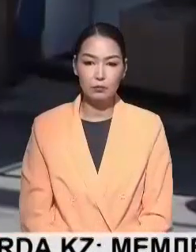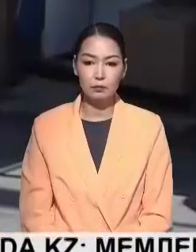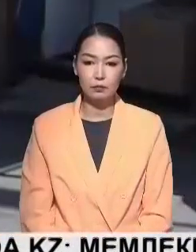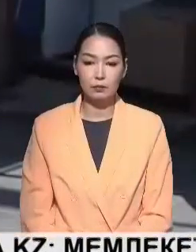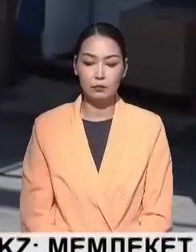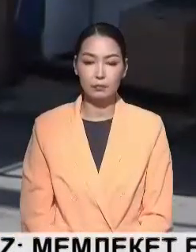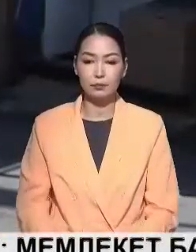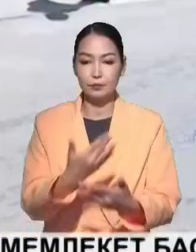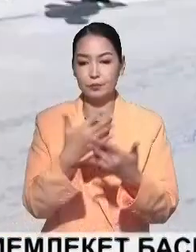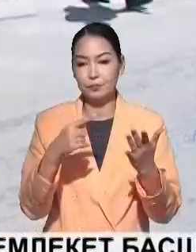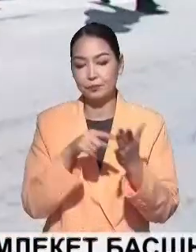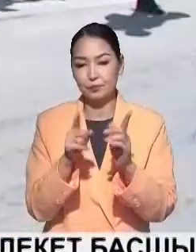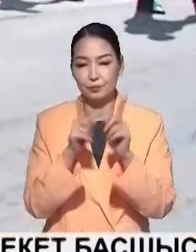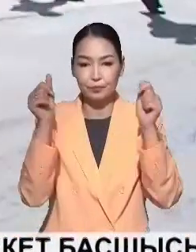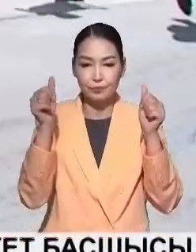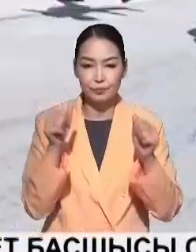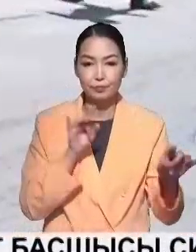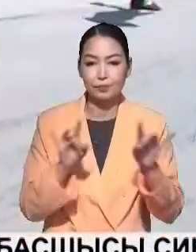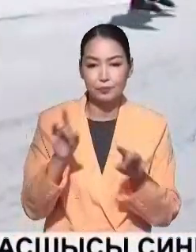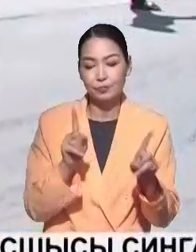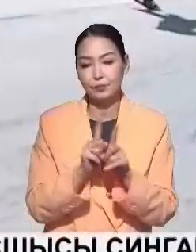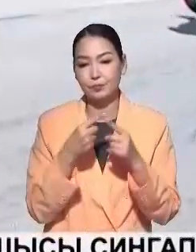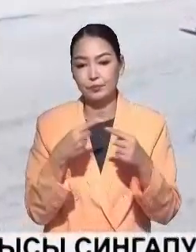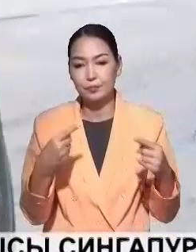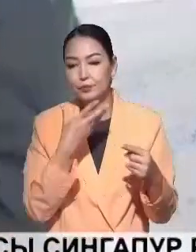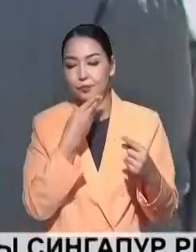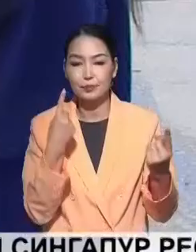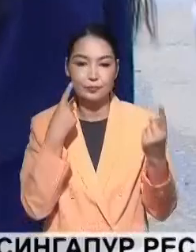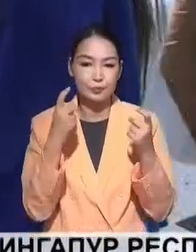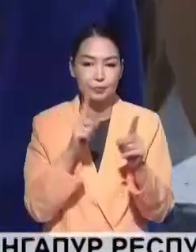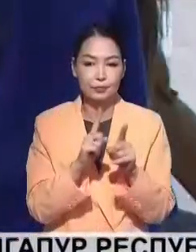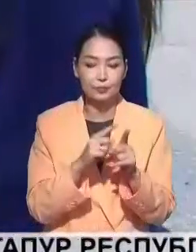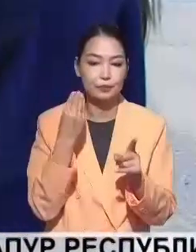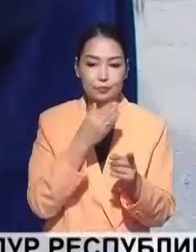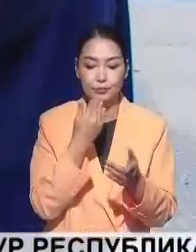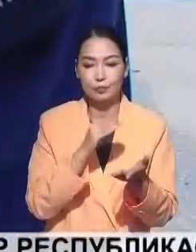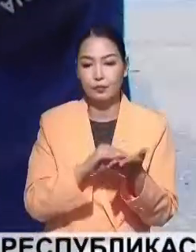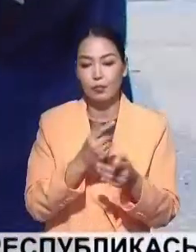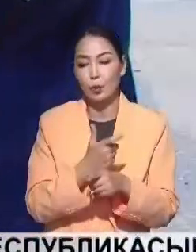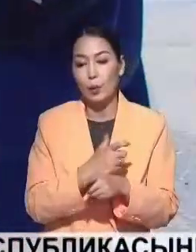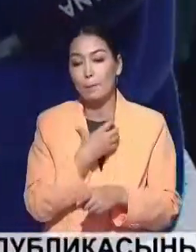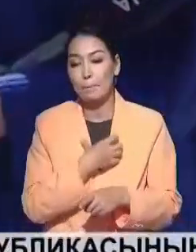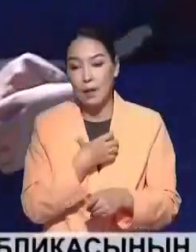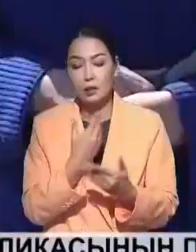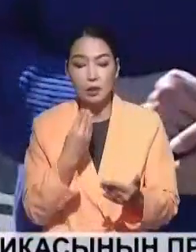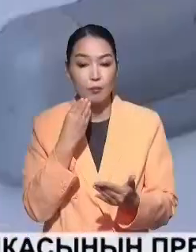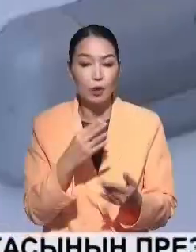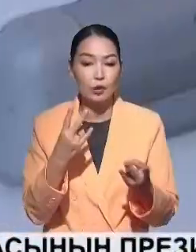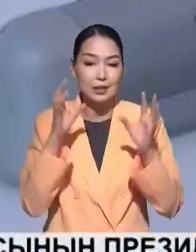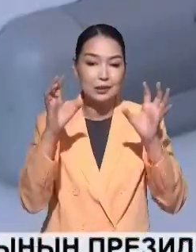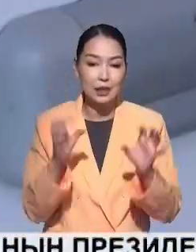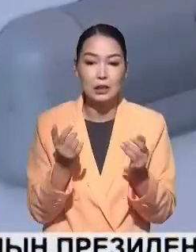Түрлі нысандардағы маңдайша жарнама және басқа да көрнекі ақпараттың сауатты жазылуы асаң маңызды мәселе. Еліміздің тіл туралы заң